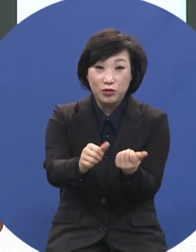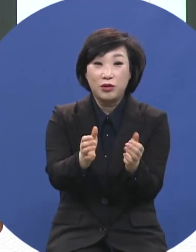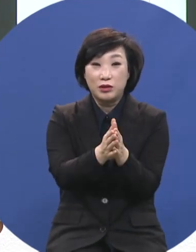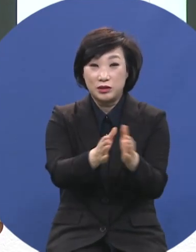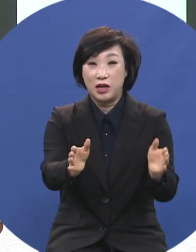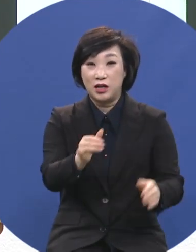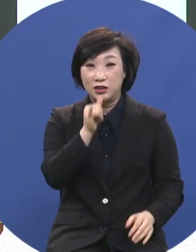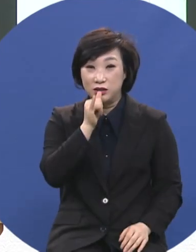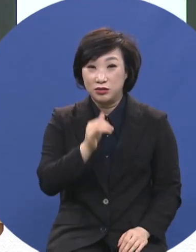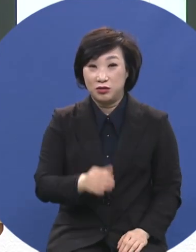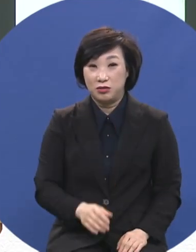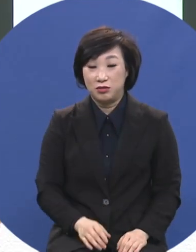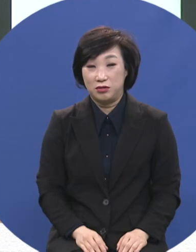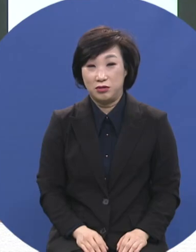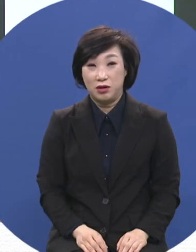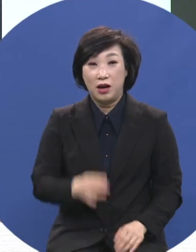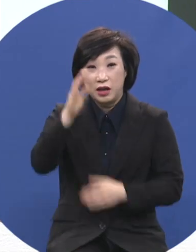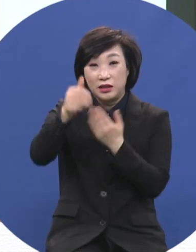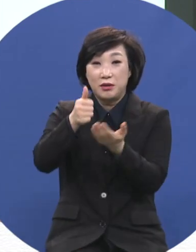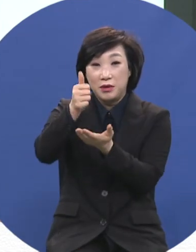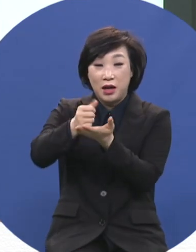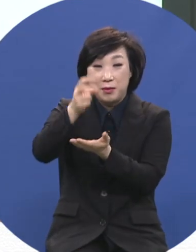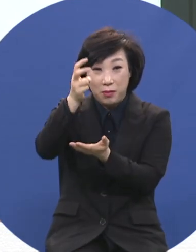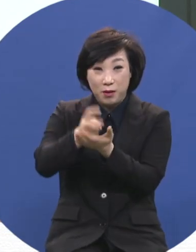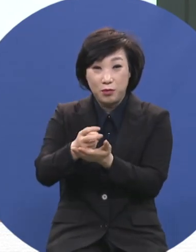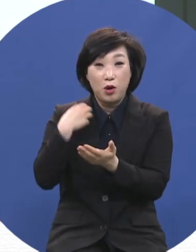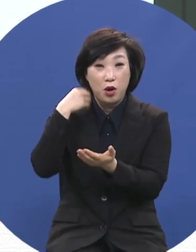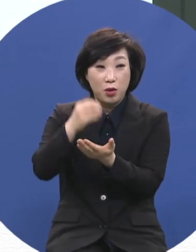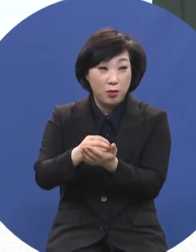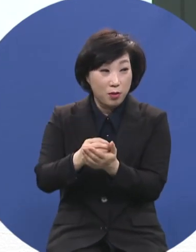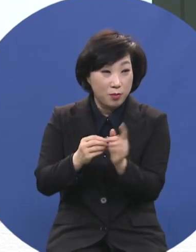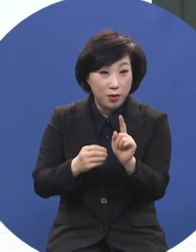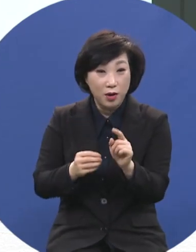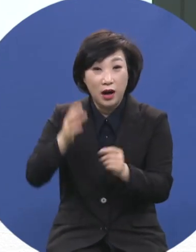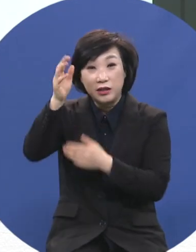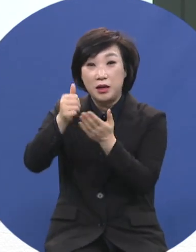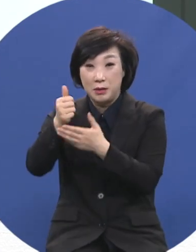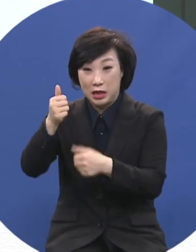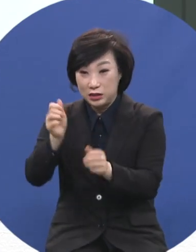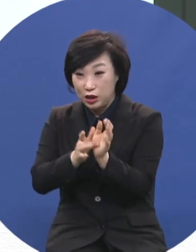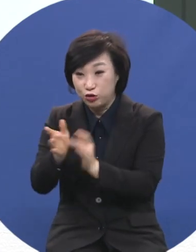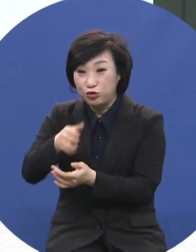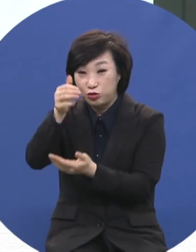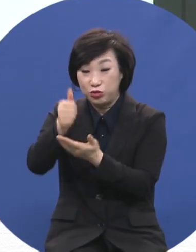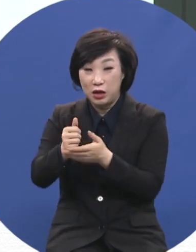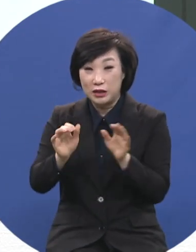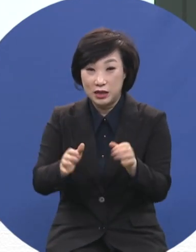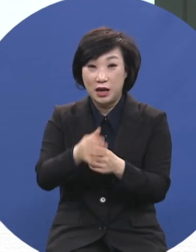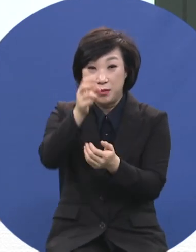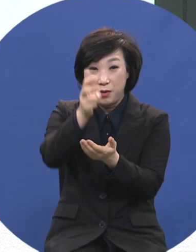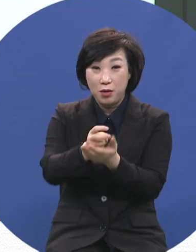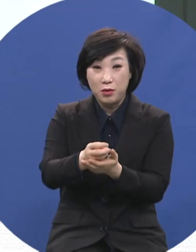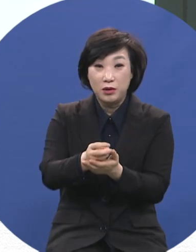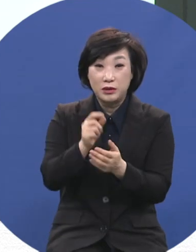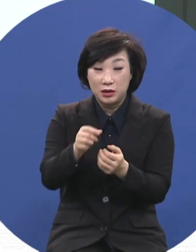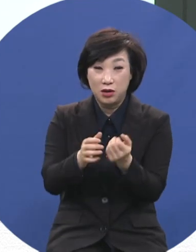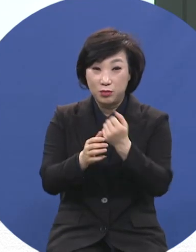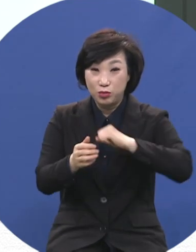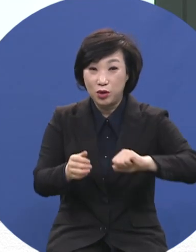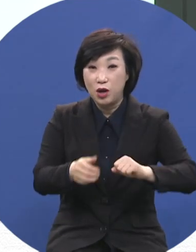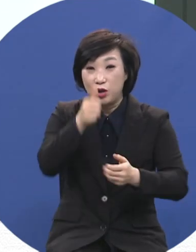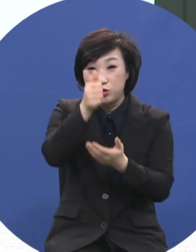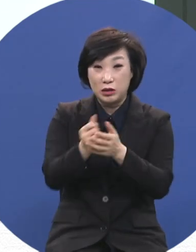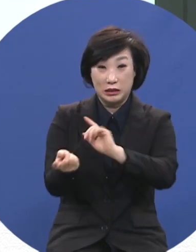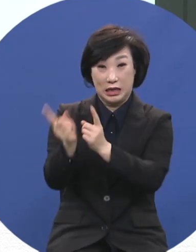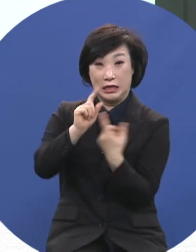죽음을 가져오고 하나님과 질서를 회복하는 데는 하나님의 아들이 질서 회복한 죄를 짊어지고